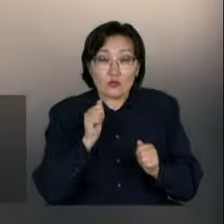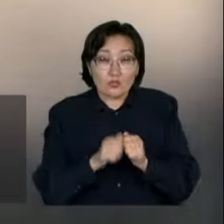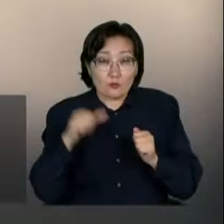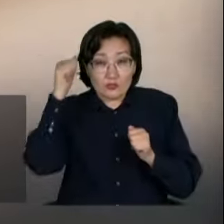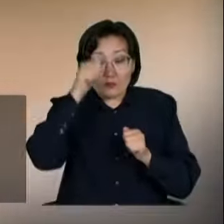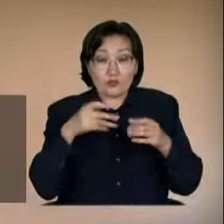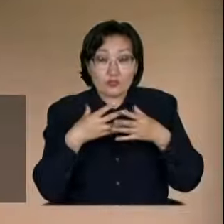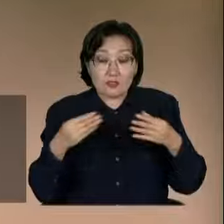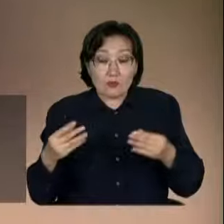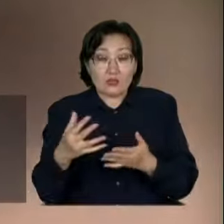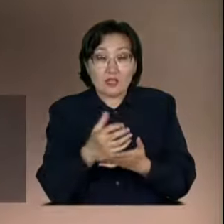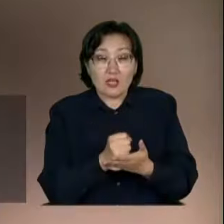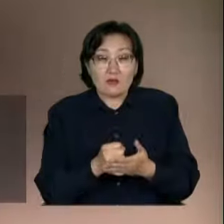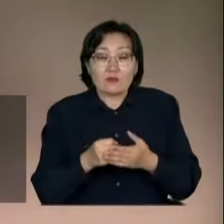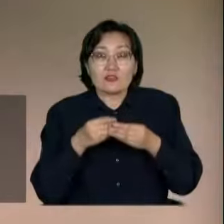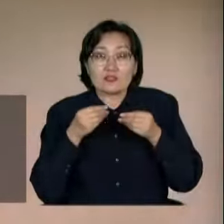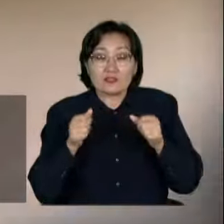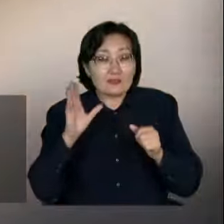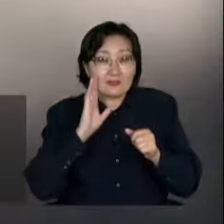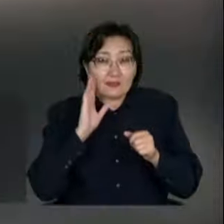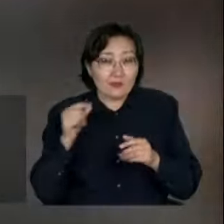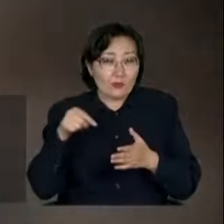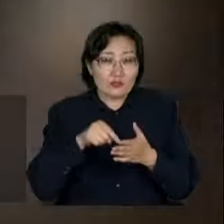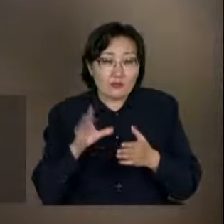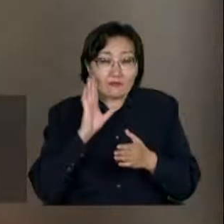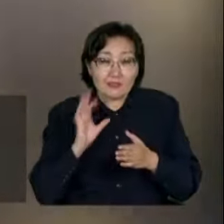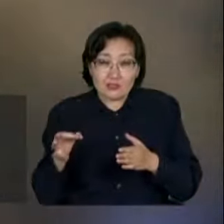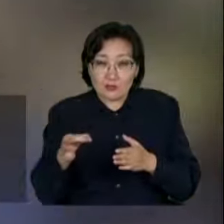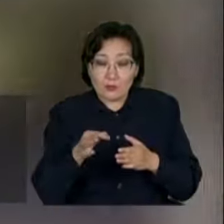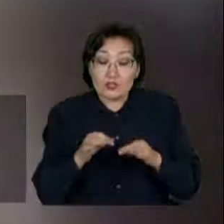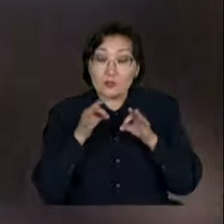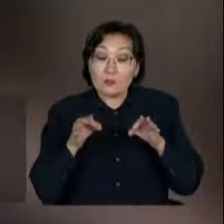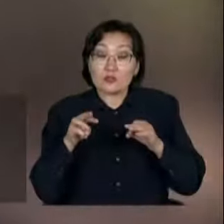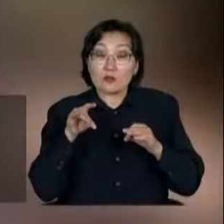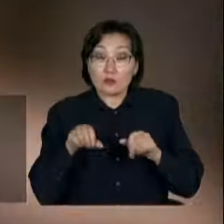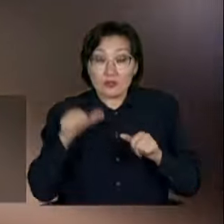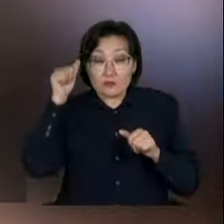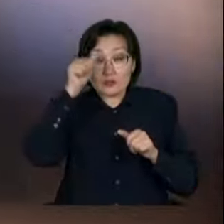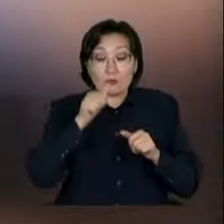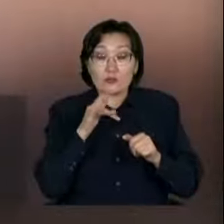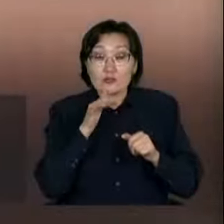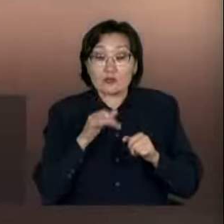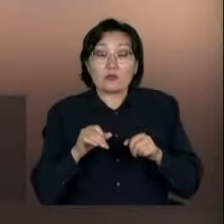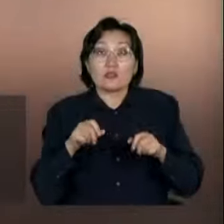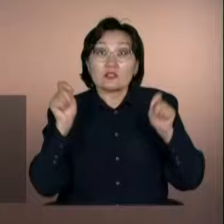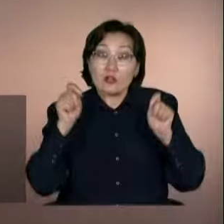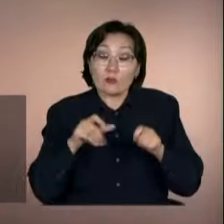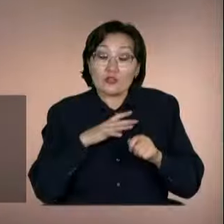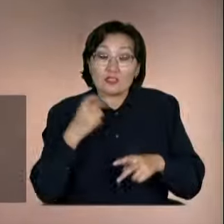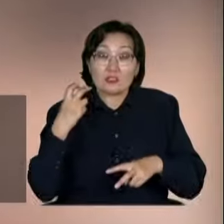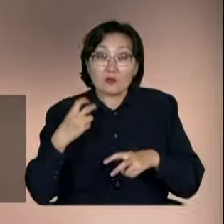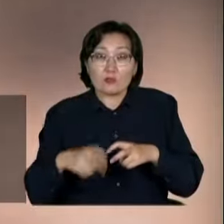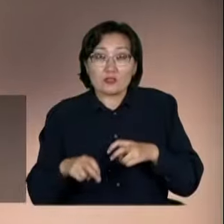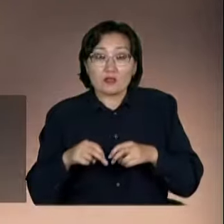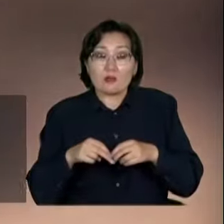год весной накапливается талая вода, и она не попадает в озеро. По их словам, в марте текущего года во время непогоды была повреждена